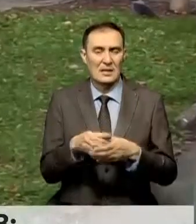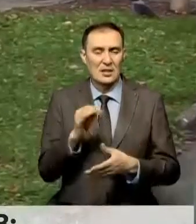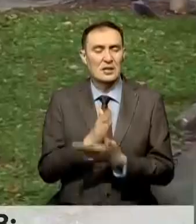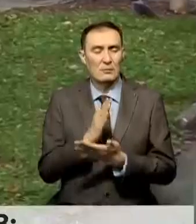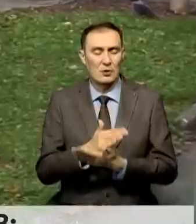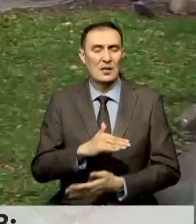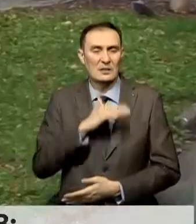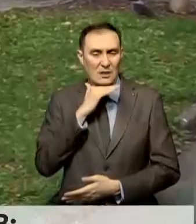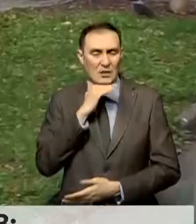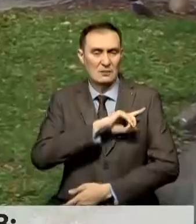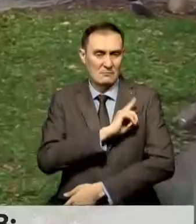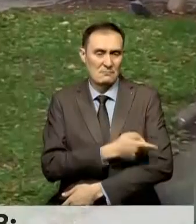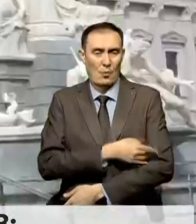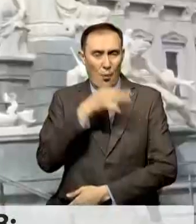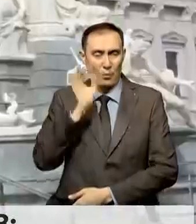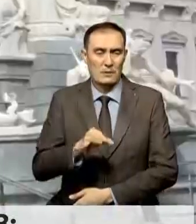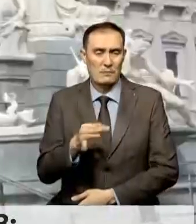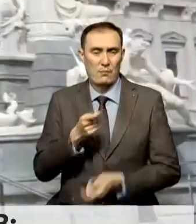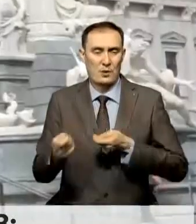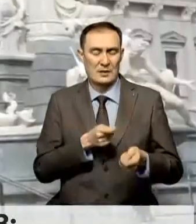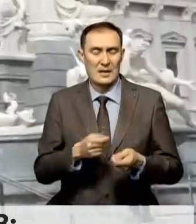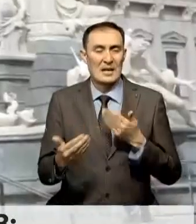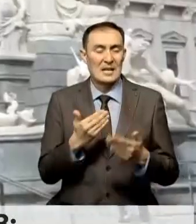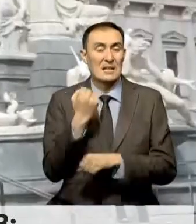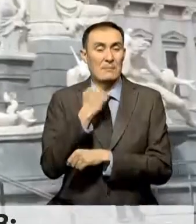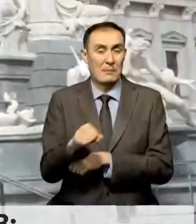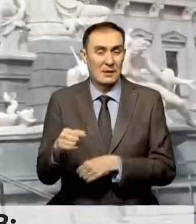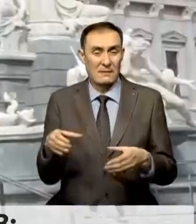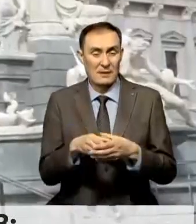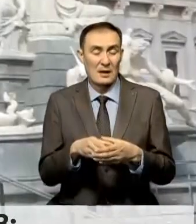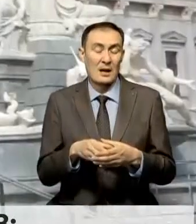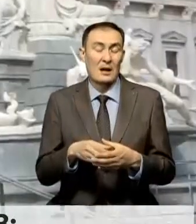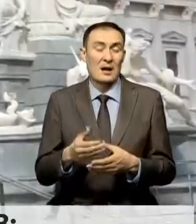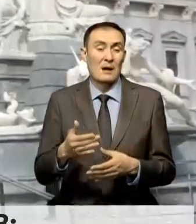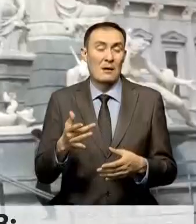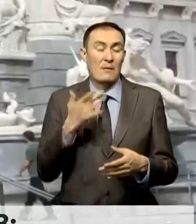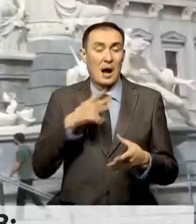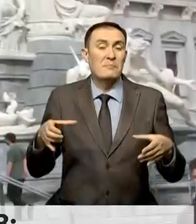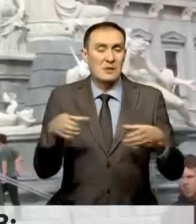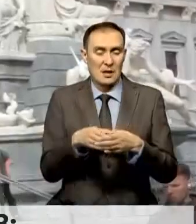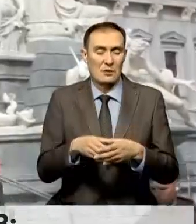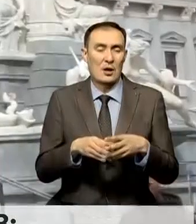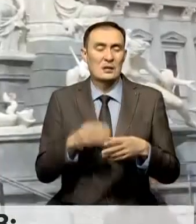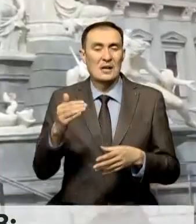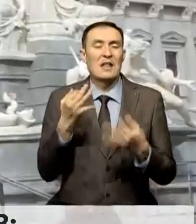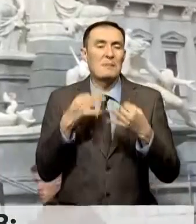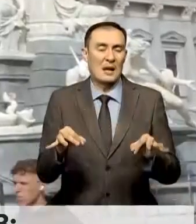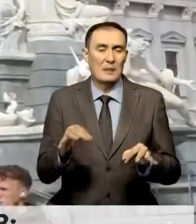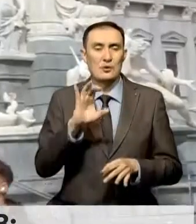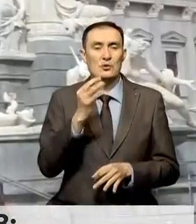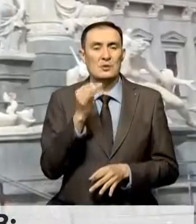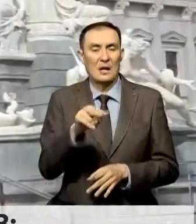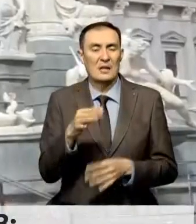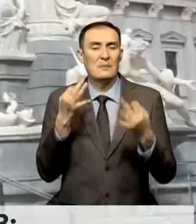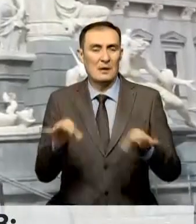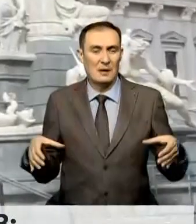имеют достаточный политический опыт. В случае победы на выборах консерваторов они обещают объединиться с либералами и